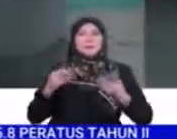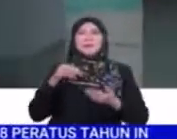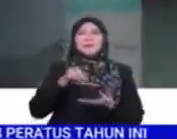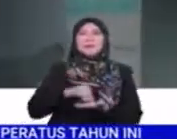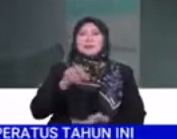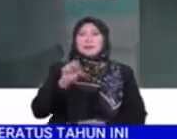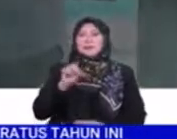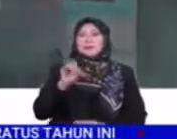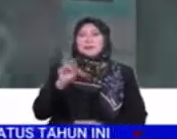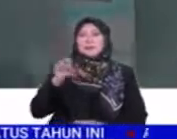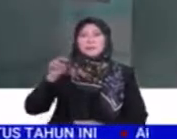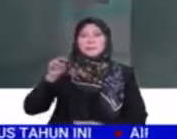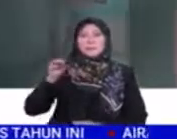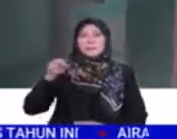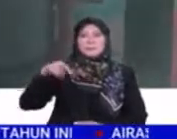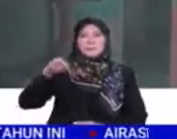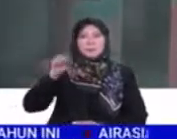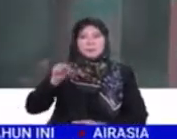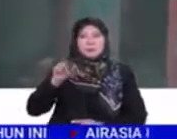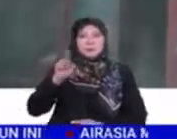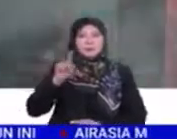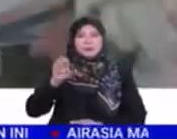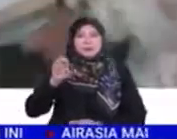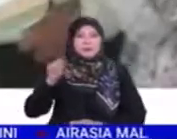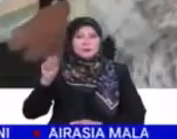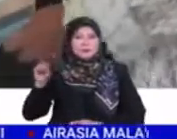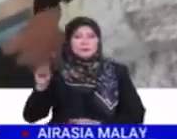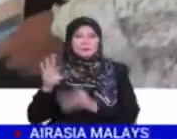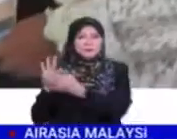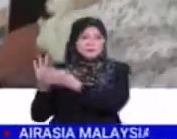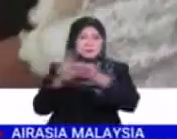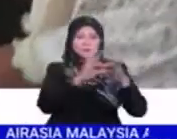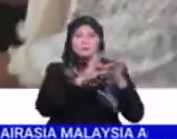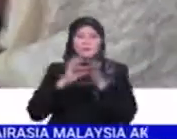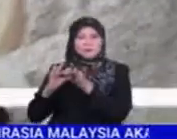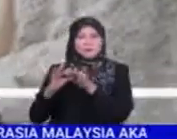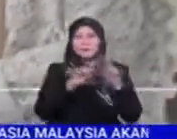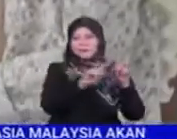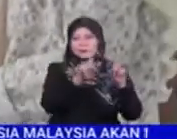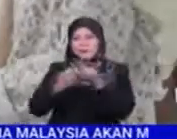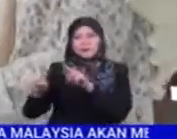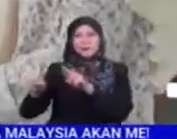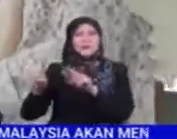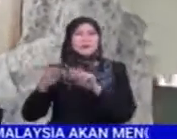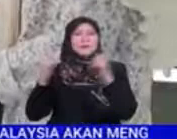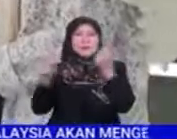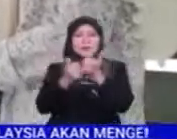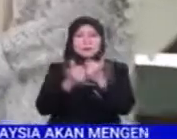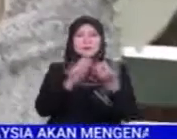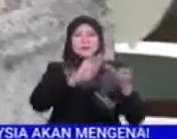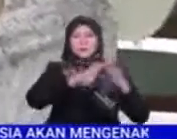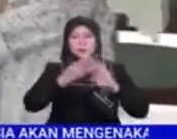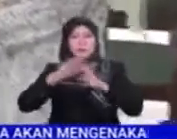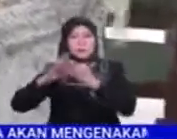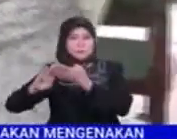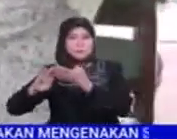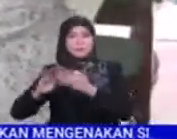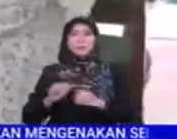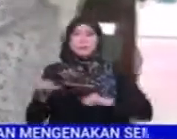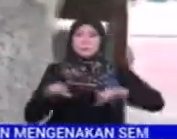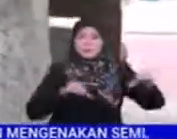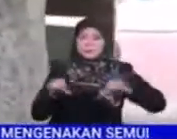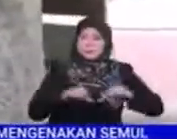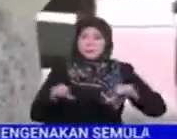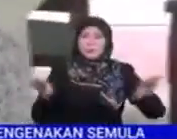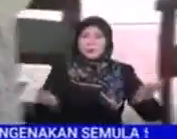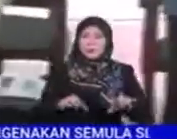Renggam. Penganjuran kali ini turut mendapat kerjasama strategik pelbagai agensi termasuk komuniti setempat. Antara aktiviti